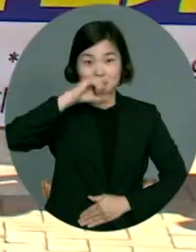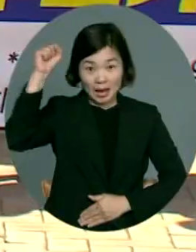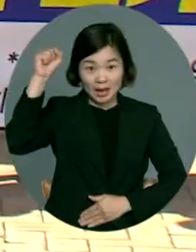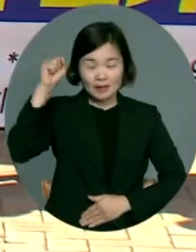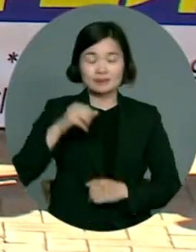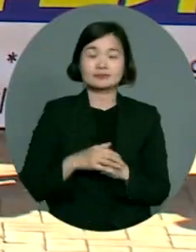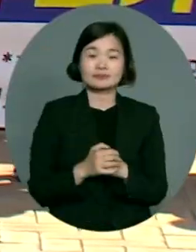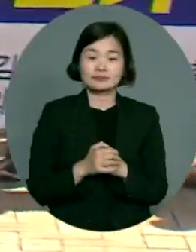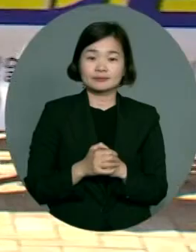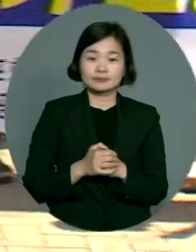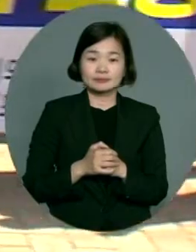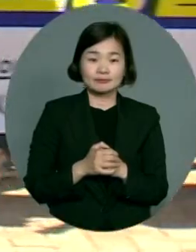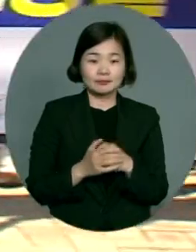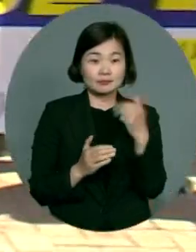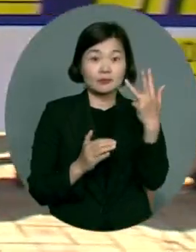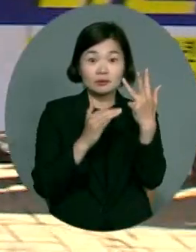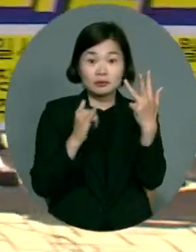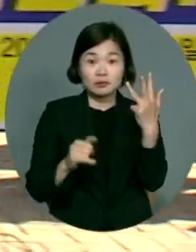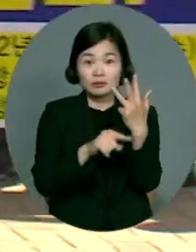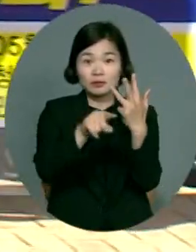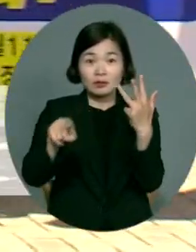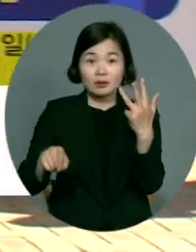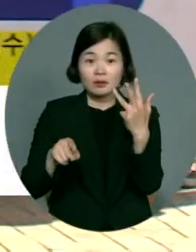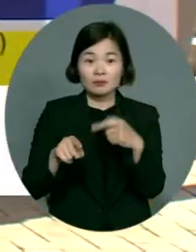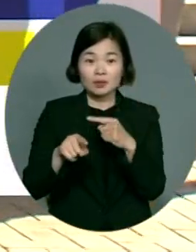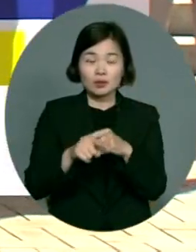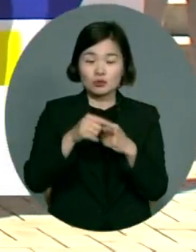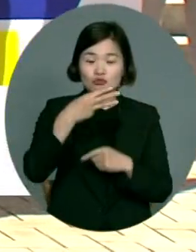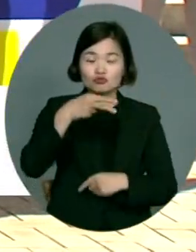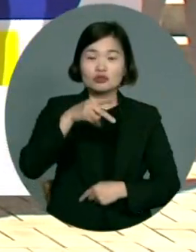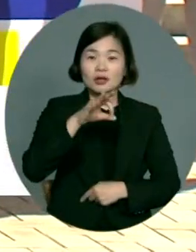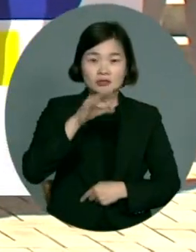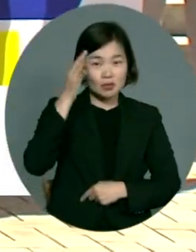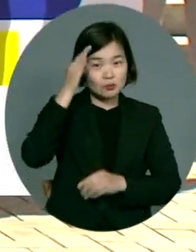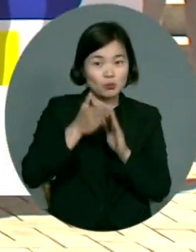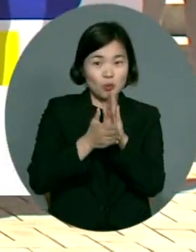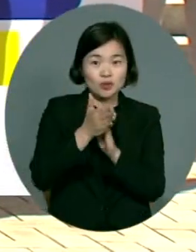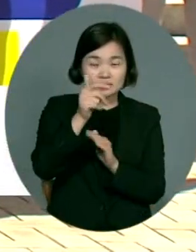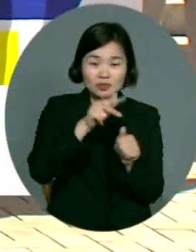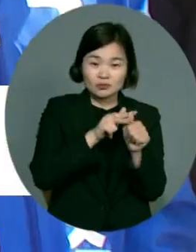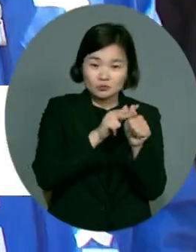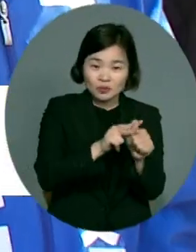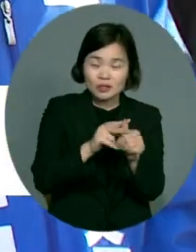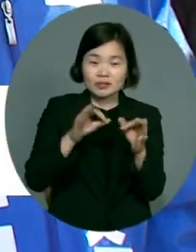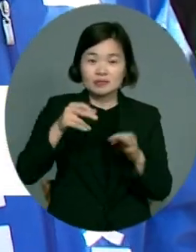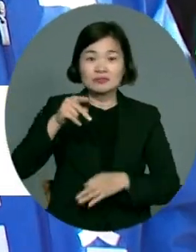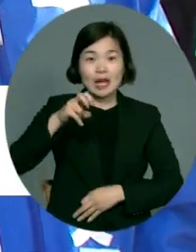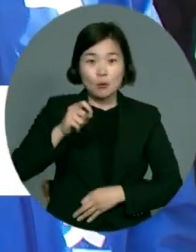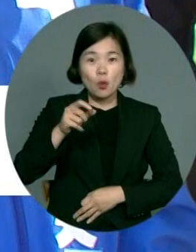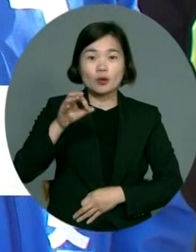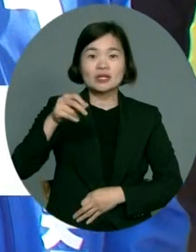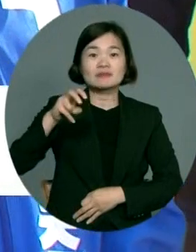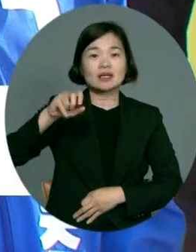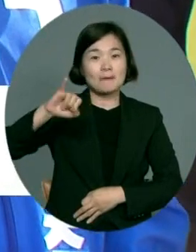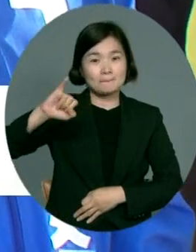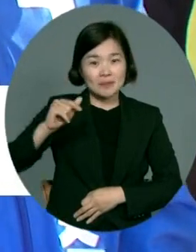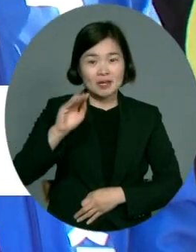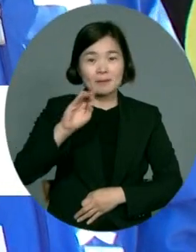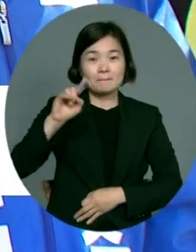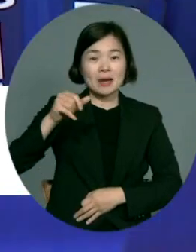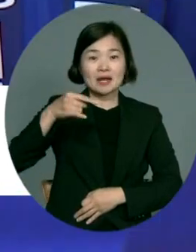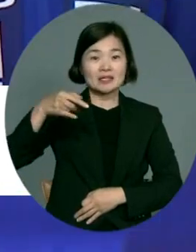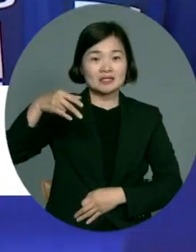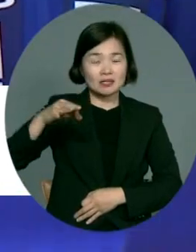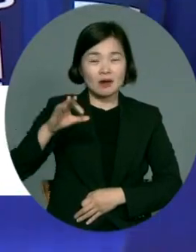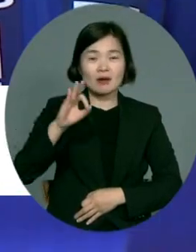당선! 선정된 시민후보는 유성찬 포항시장 후보, 김만호, 김상민, 김성열, 박희정,